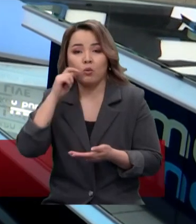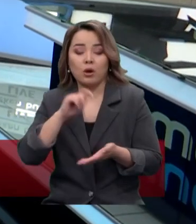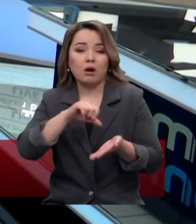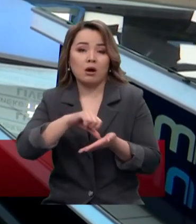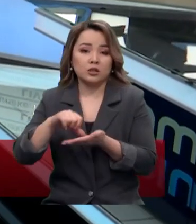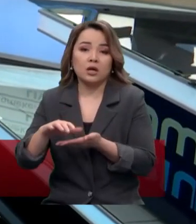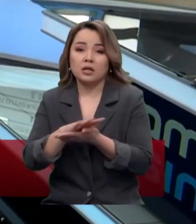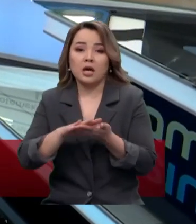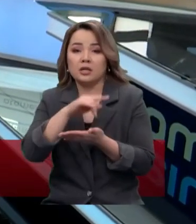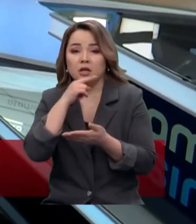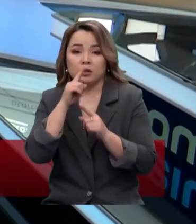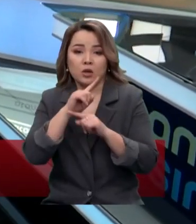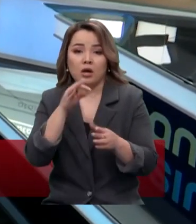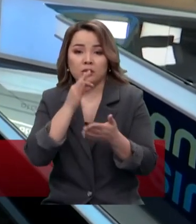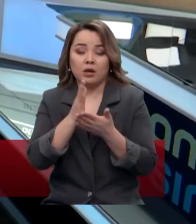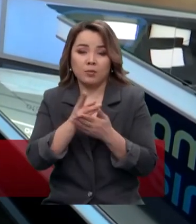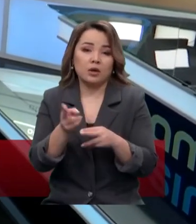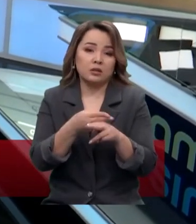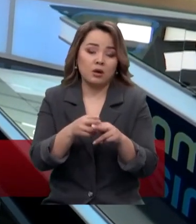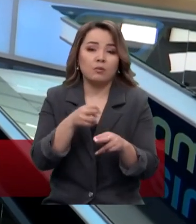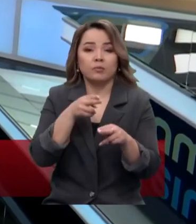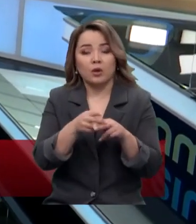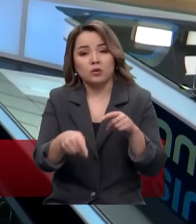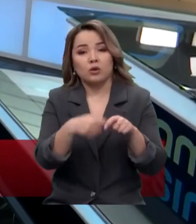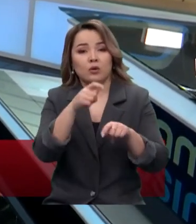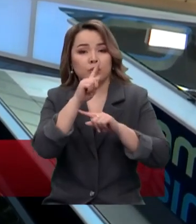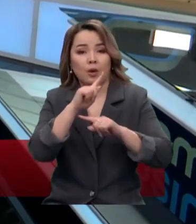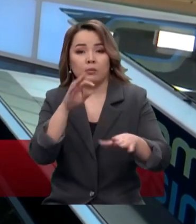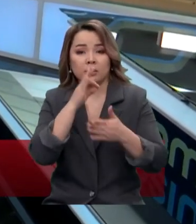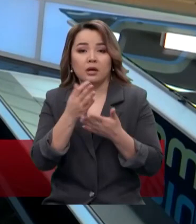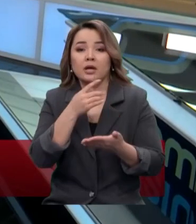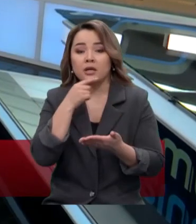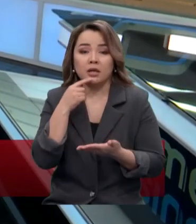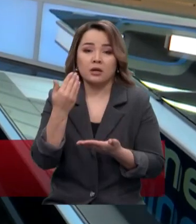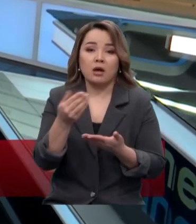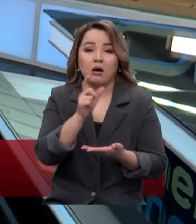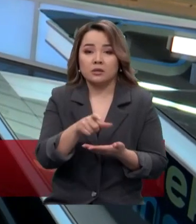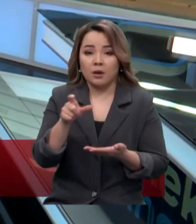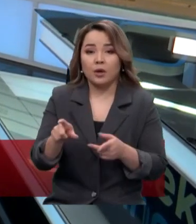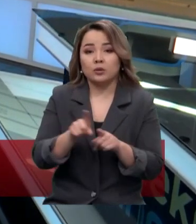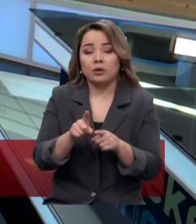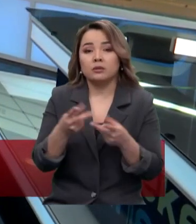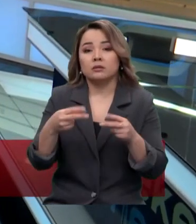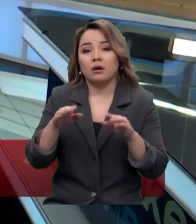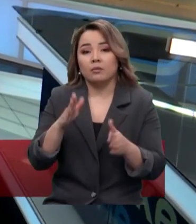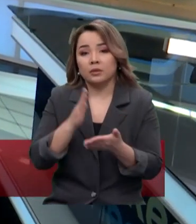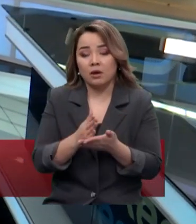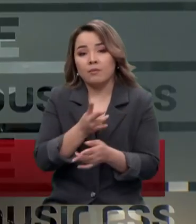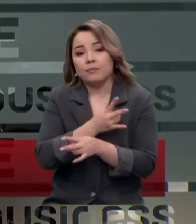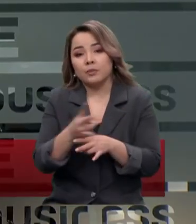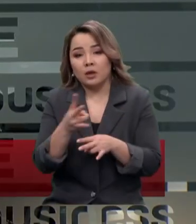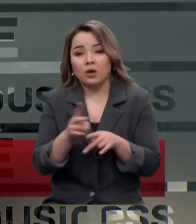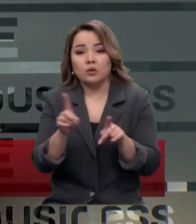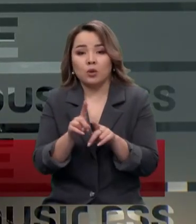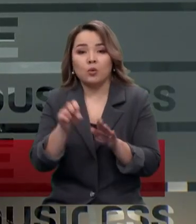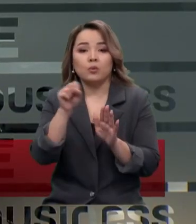ешқандай әрекет жасамайды, алайда арандату болмаса деді. Егер Ресей азаматтарын қай жерде болмасын қасақана